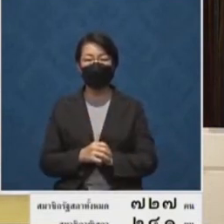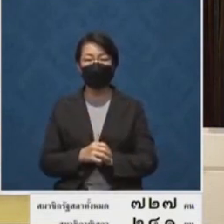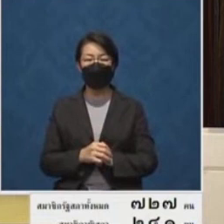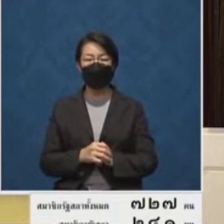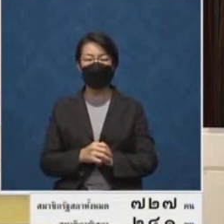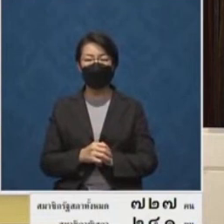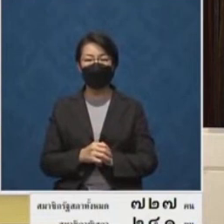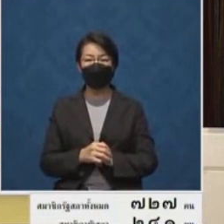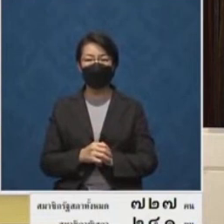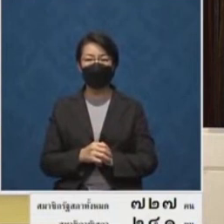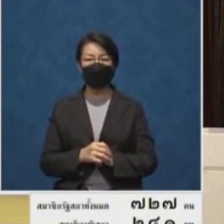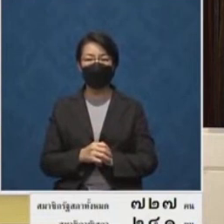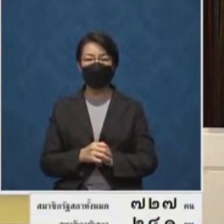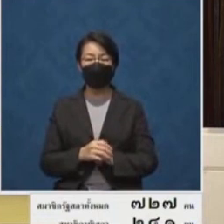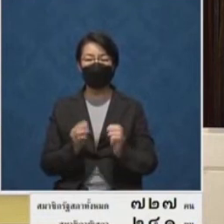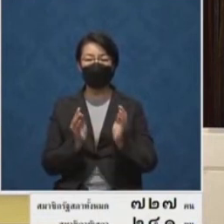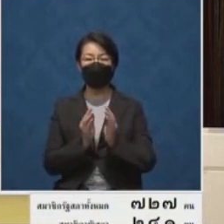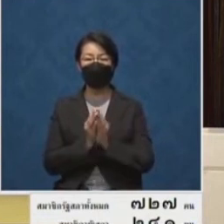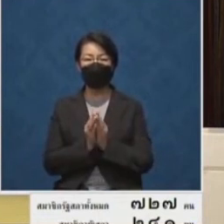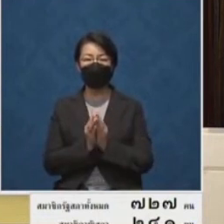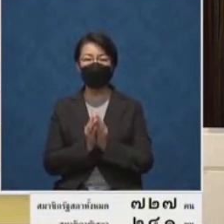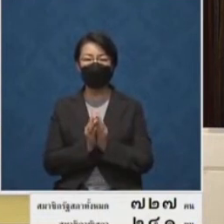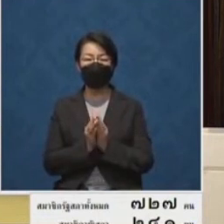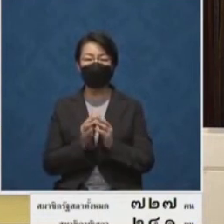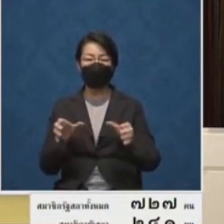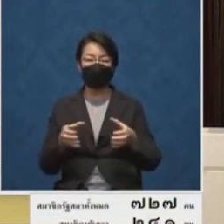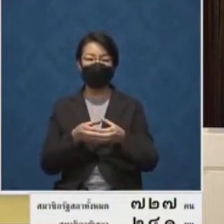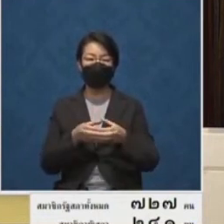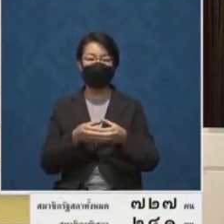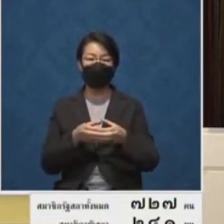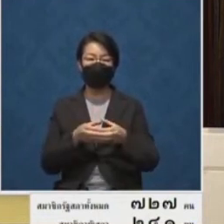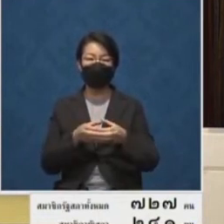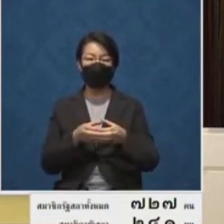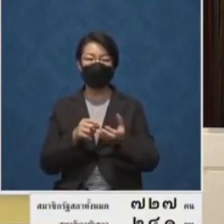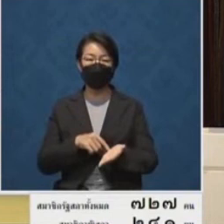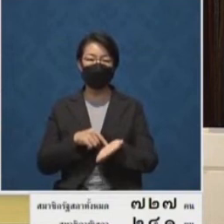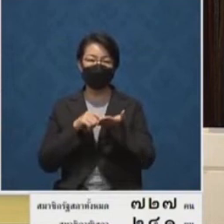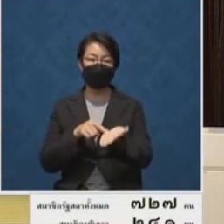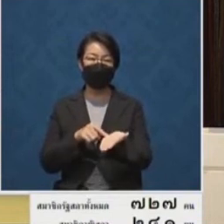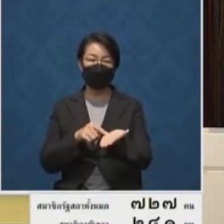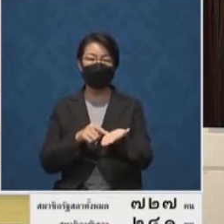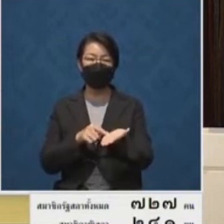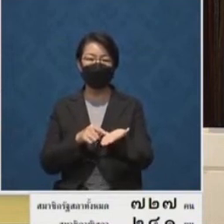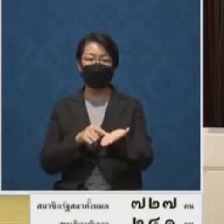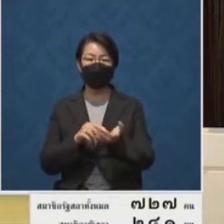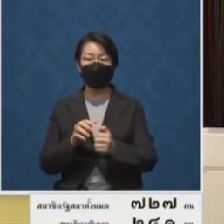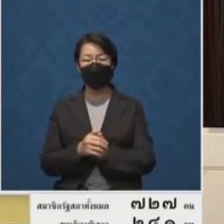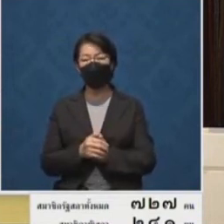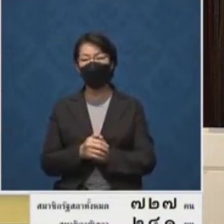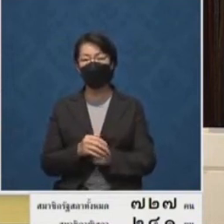ร่างรัฐธรรมนูญแห่งราชอาณาจักรไทยแก้ไขเพิ่มเติมฉบับที่พุทธศักราชนะครับซึ่งคณะนี้เป็นเรื่องคณะ